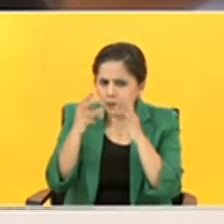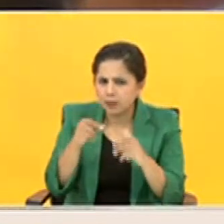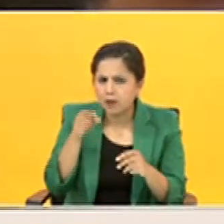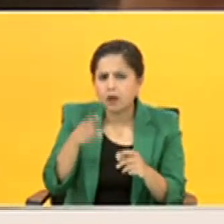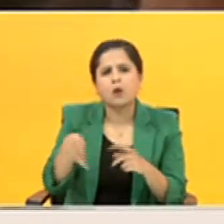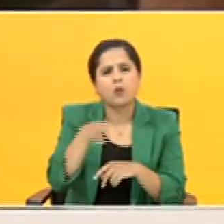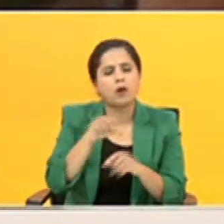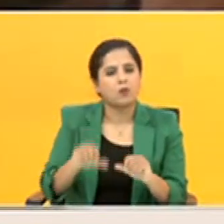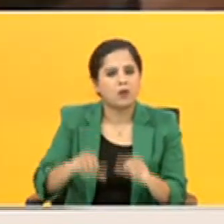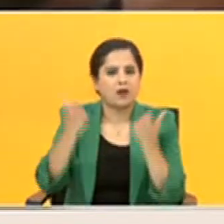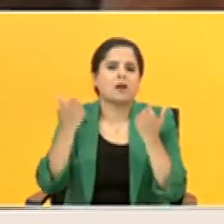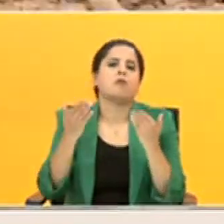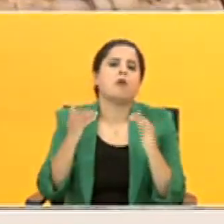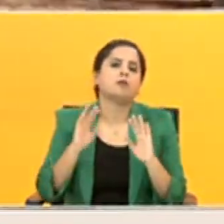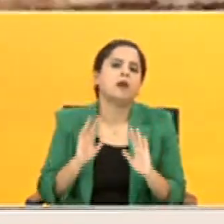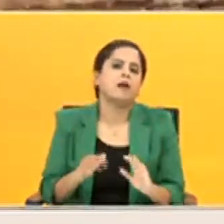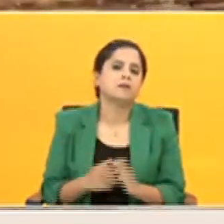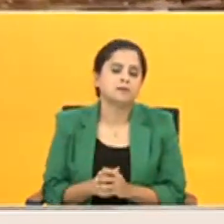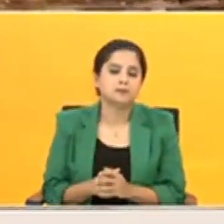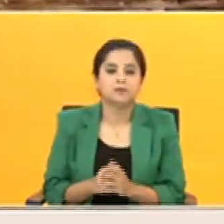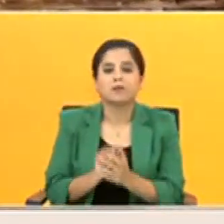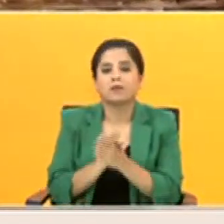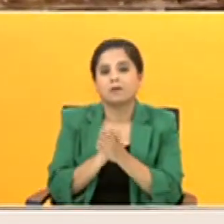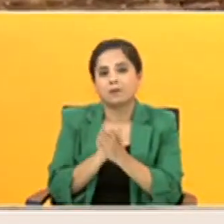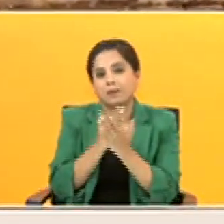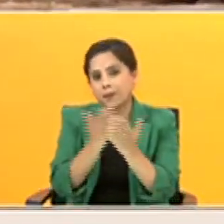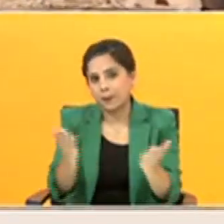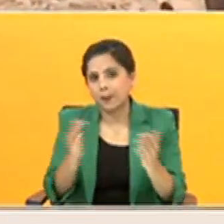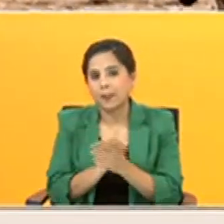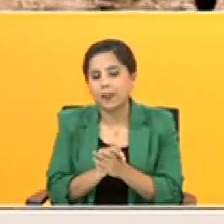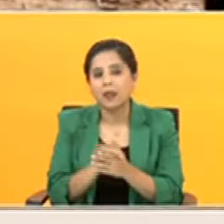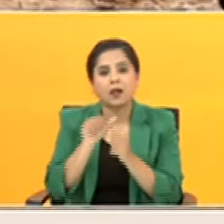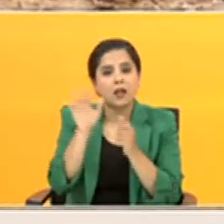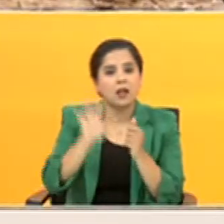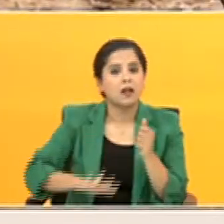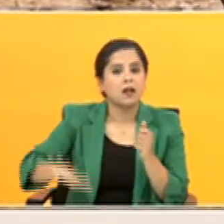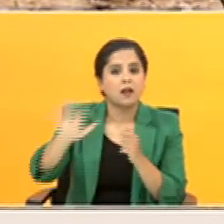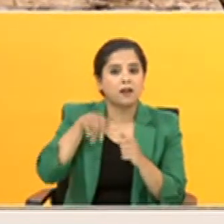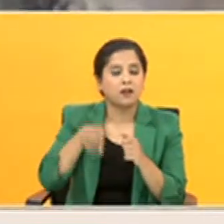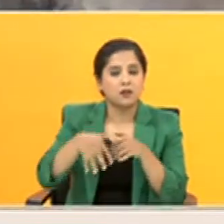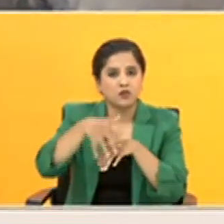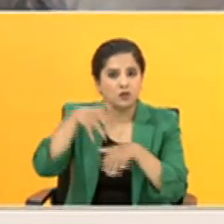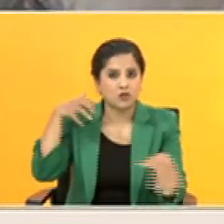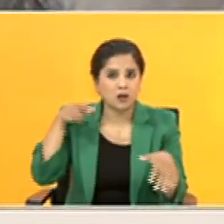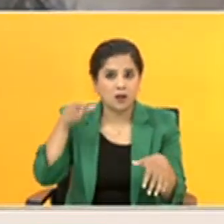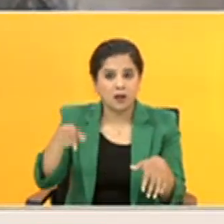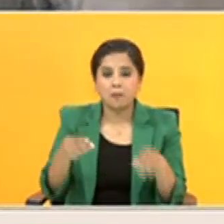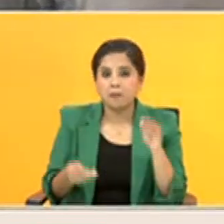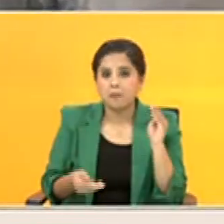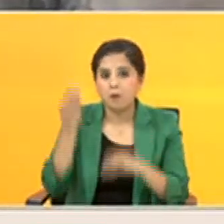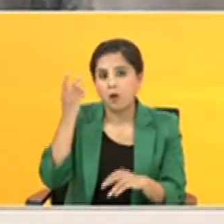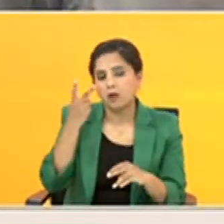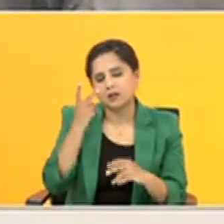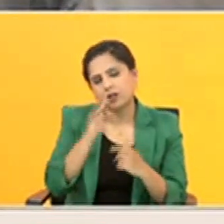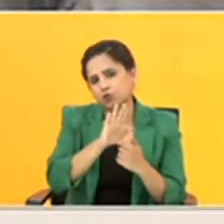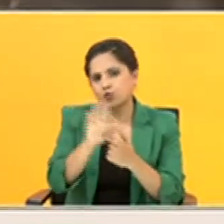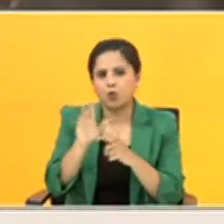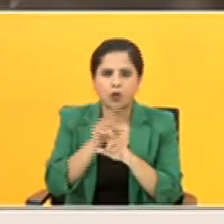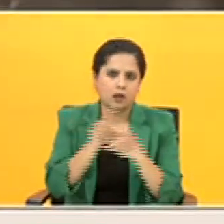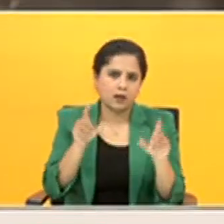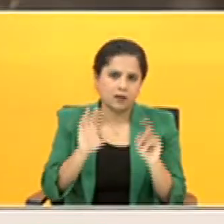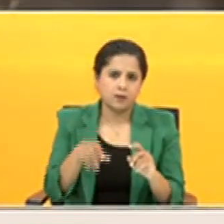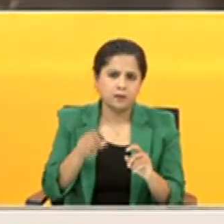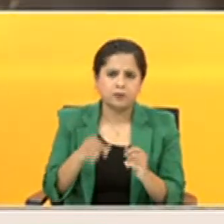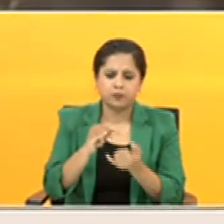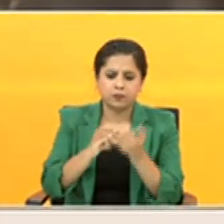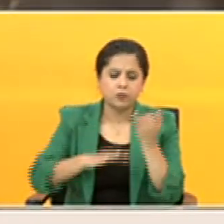हो सका। साथियों, एशियाटिक लायन की आबादी में बढ़ोतरी ये दिखाती है कि जब